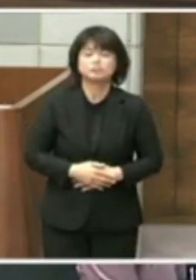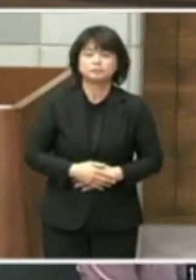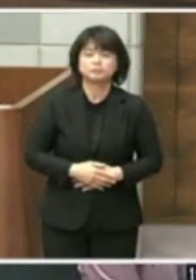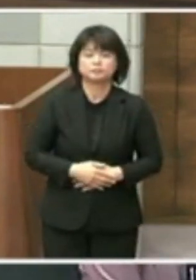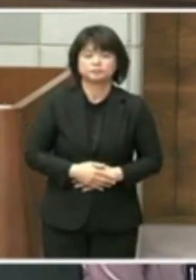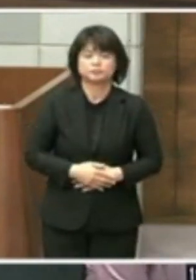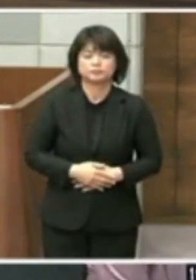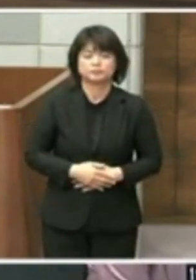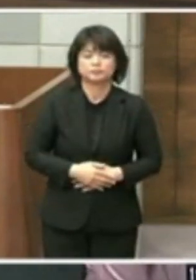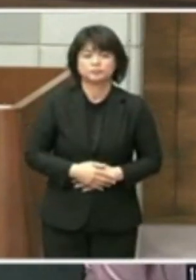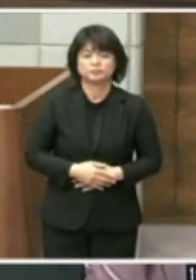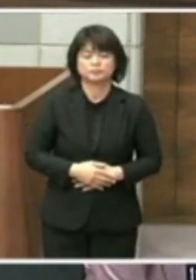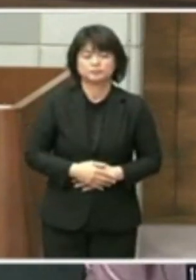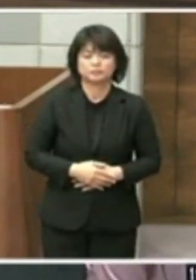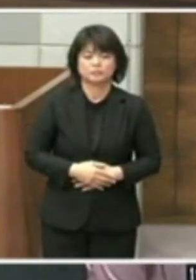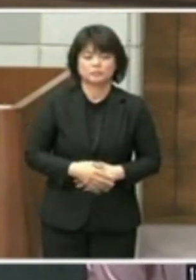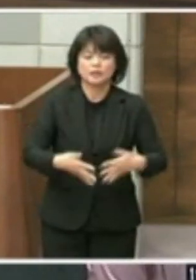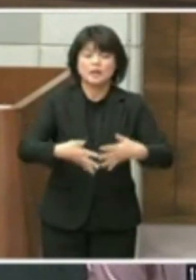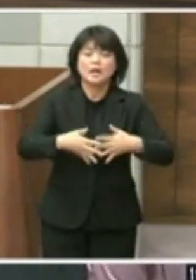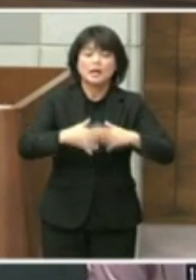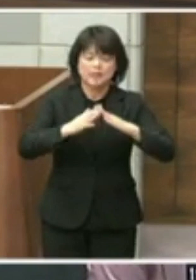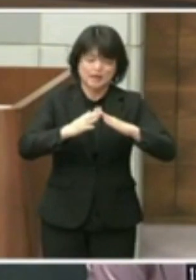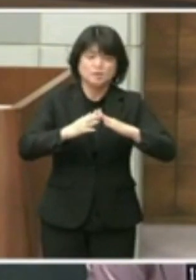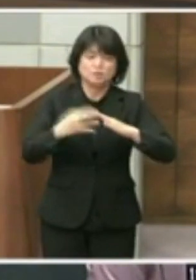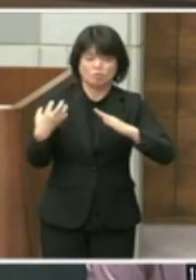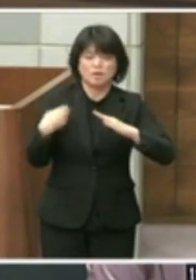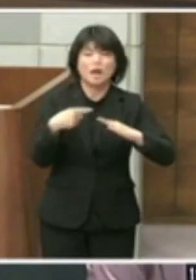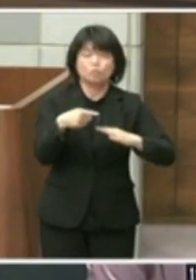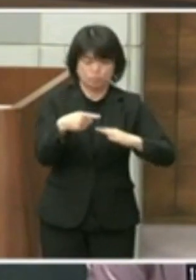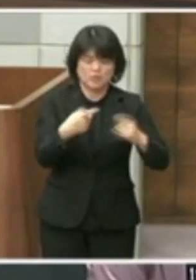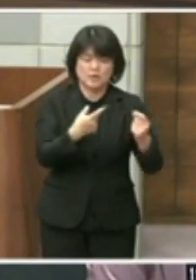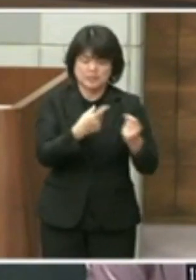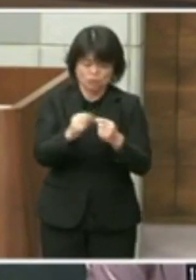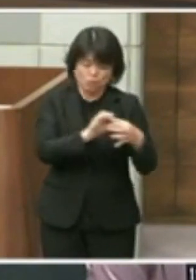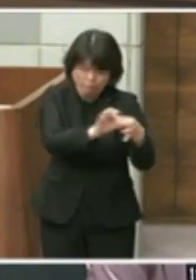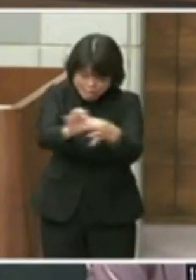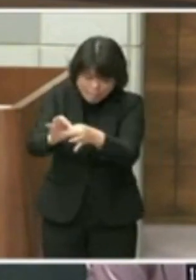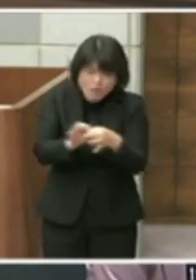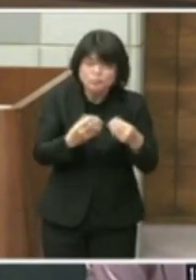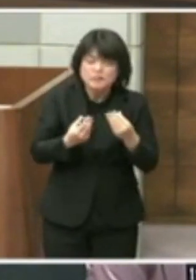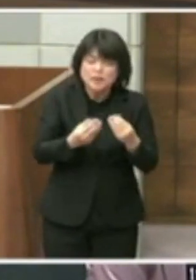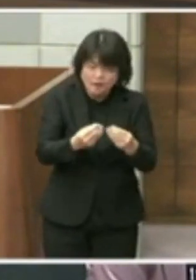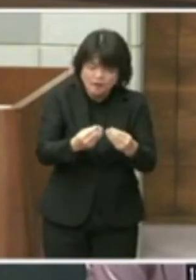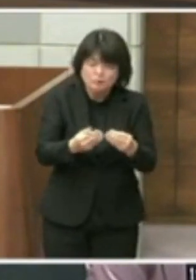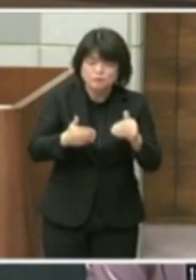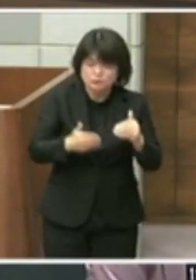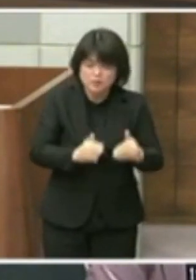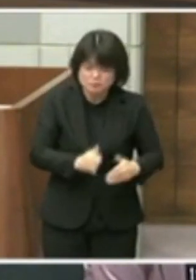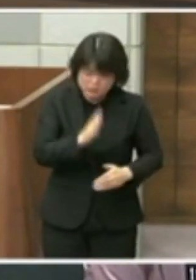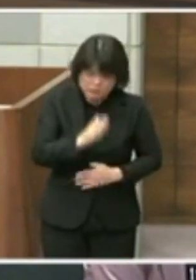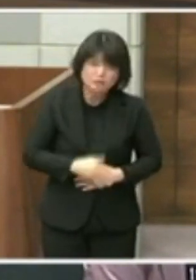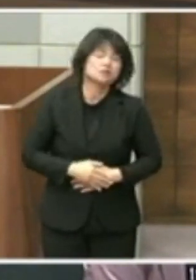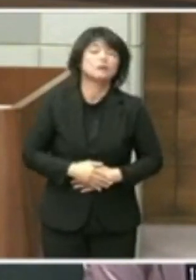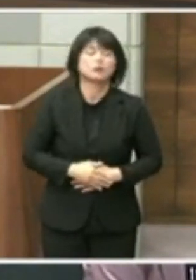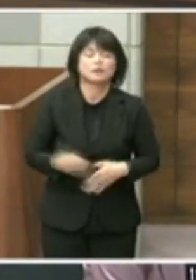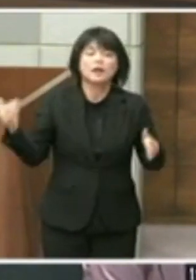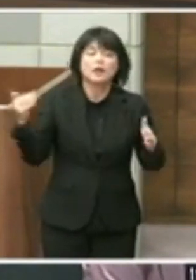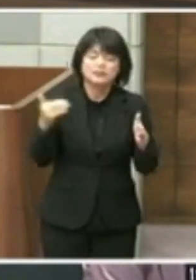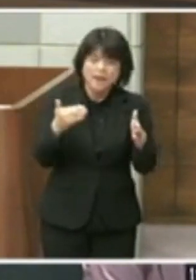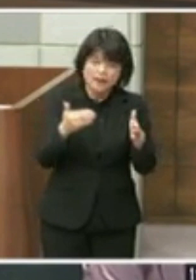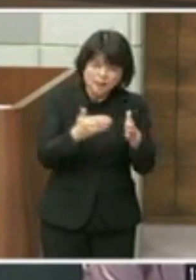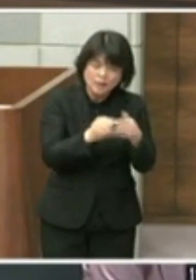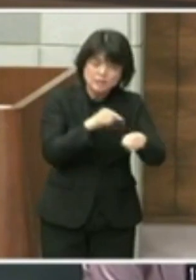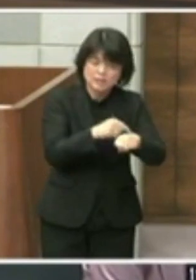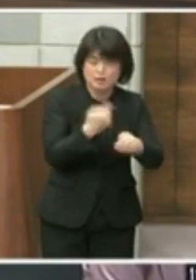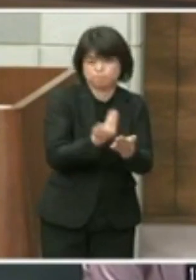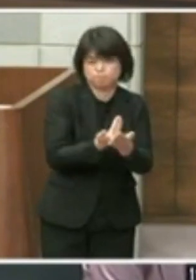に思います。建築の部局ともですね、しっかりと連携を取っていただく必要があるかなというふうに思います。で、最後、もう時間